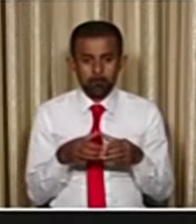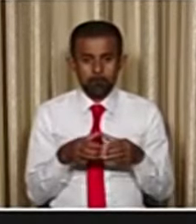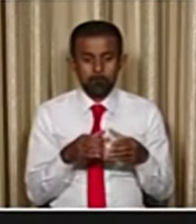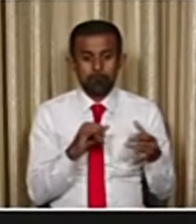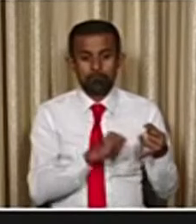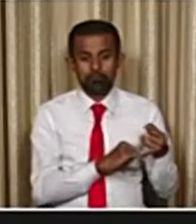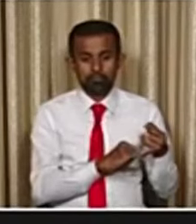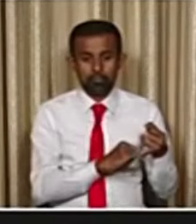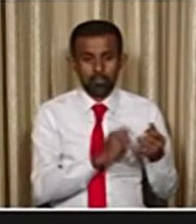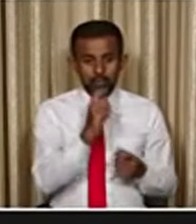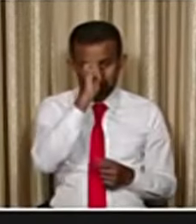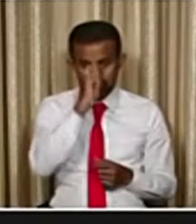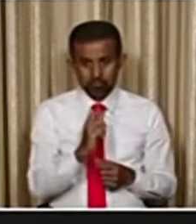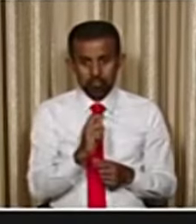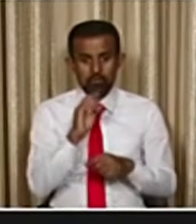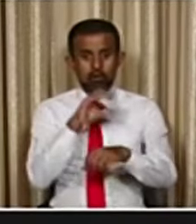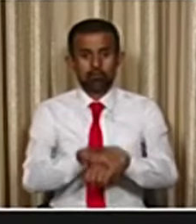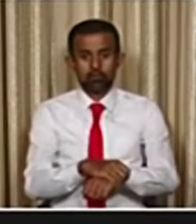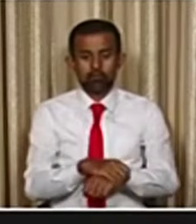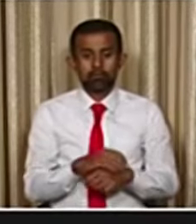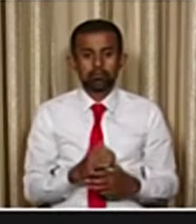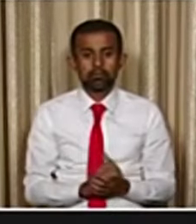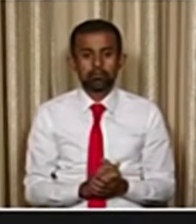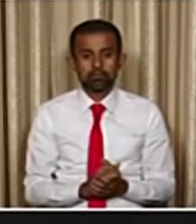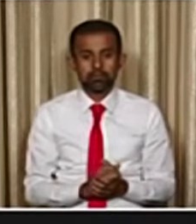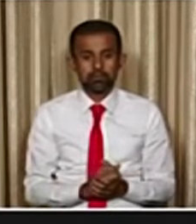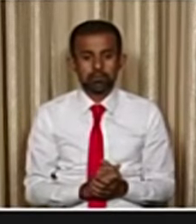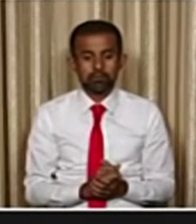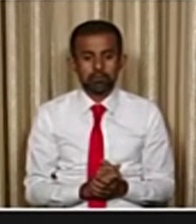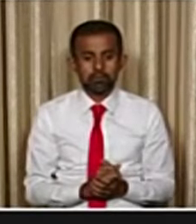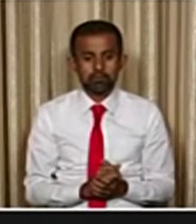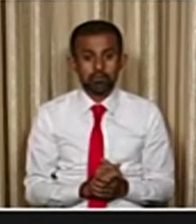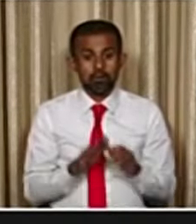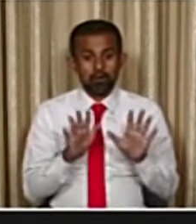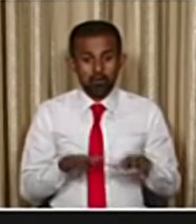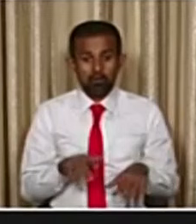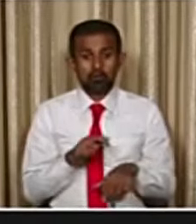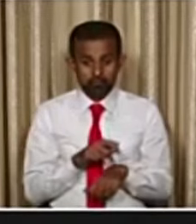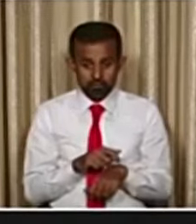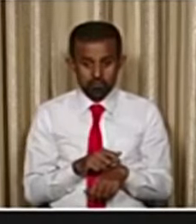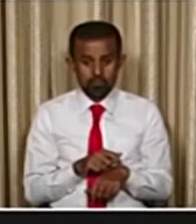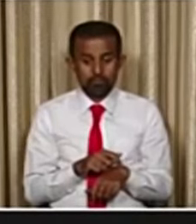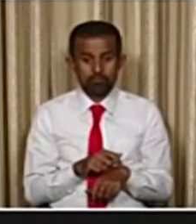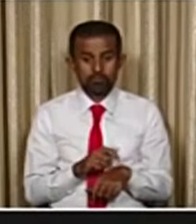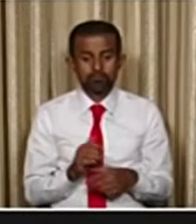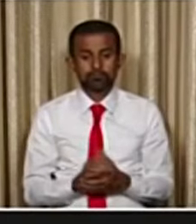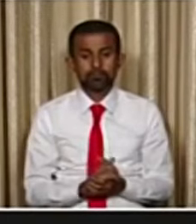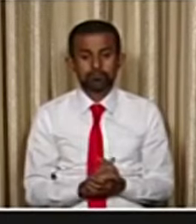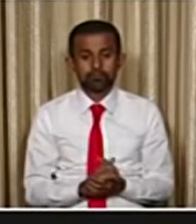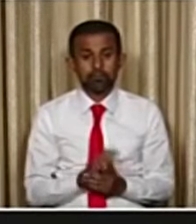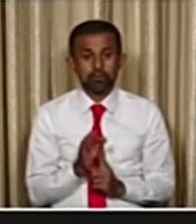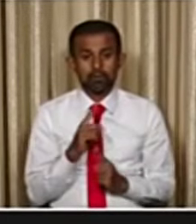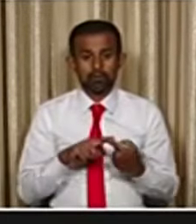සාගර කාර්යවසම් මන්ත්‍රීතුමාව අල්ලගෙන එතුමා අවසන් මොහොත දක්වා